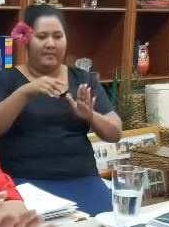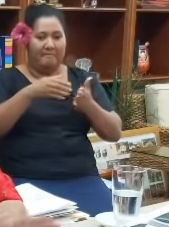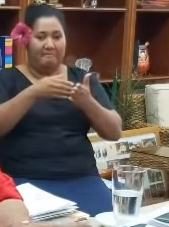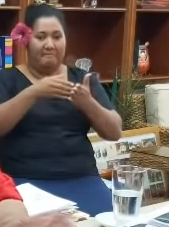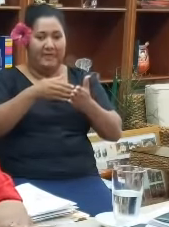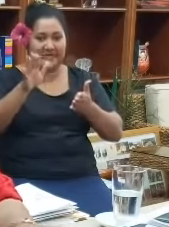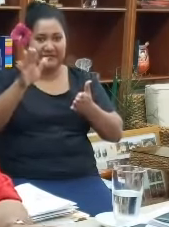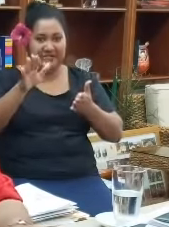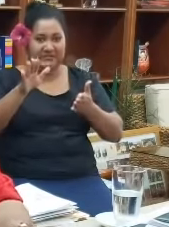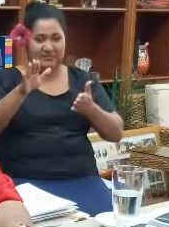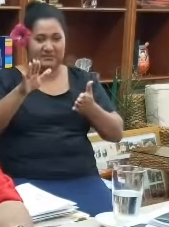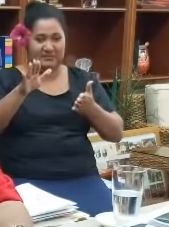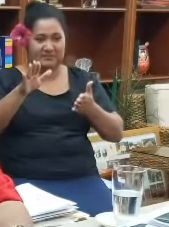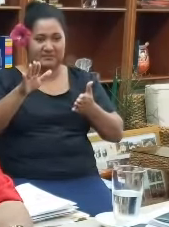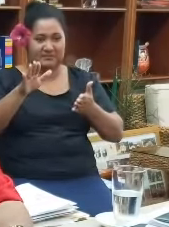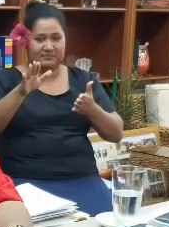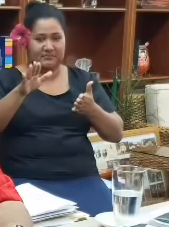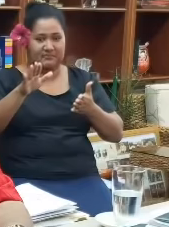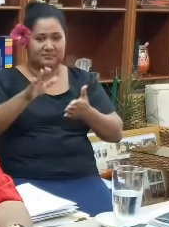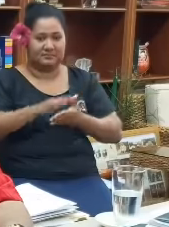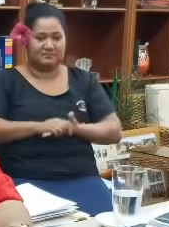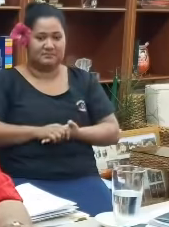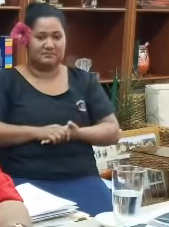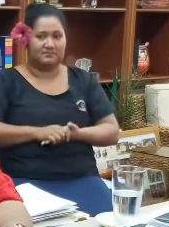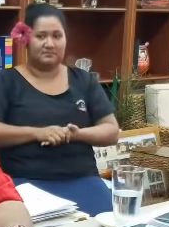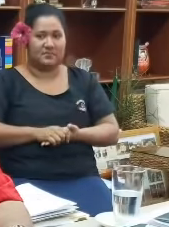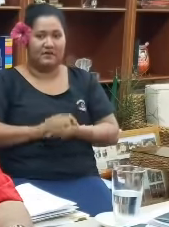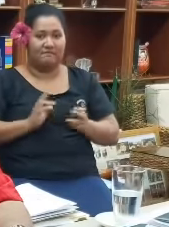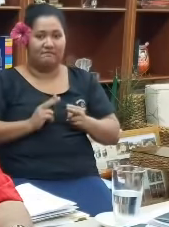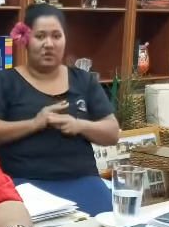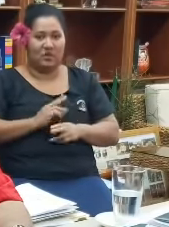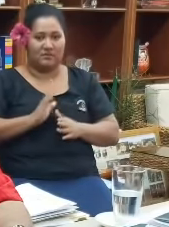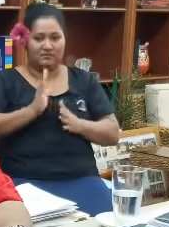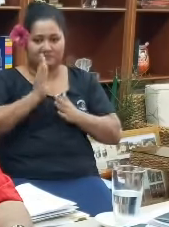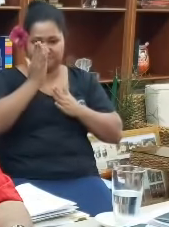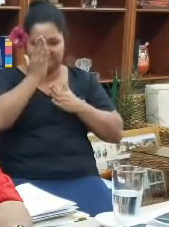o o pasia mole fa malwino lo